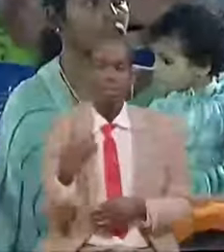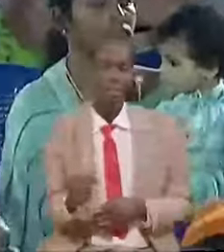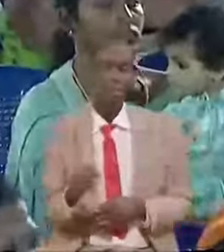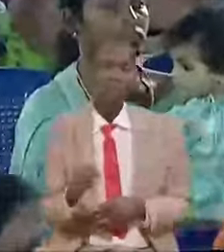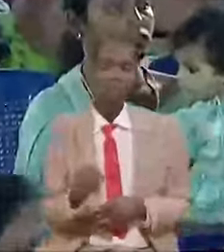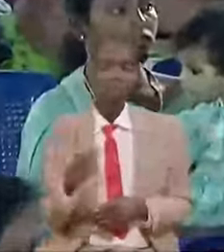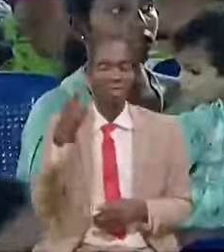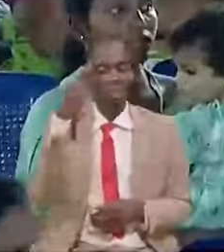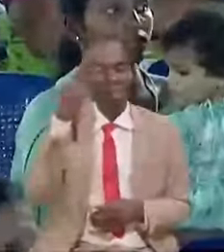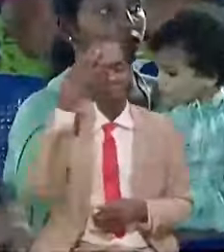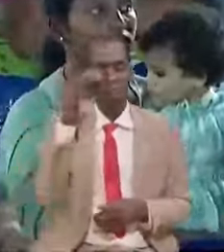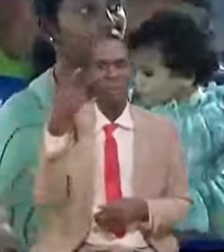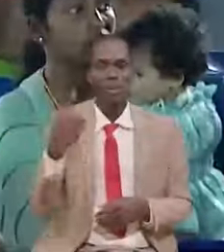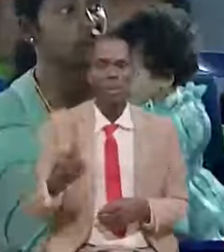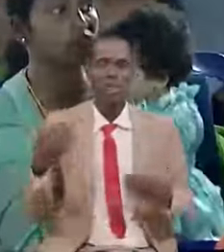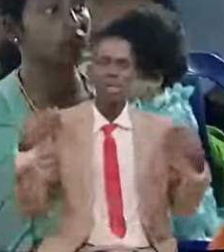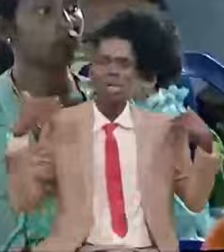Maintenant, l'objectif, l'ange l'a déclaré.